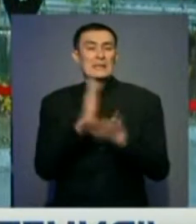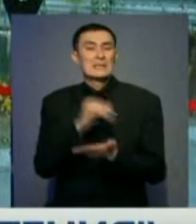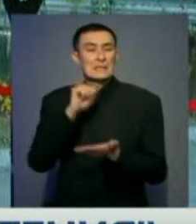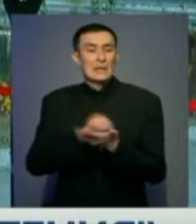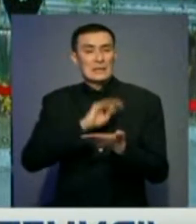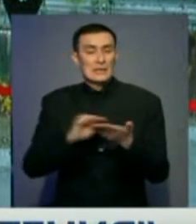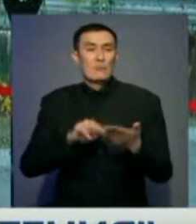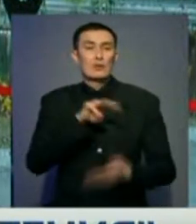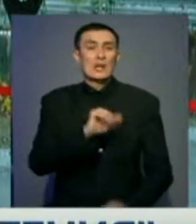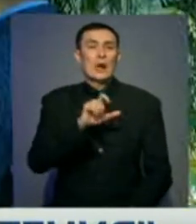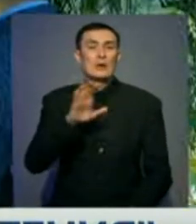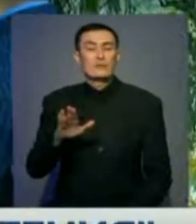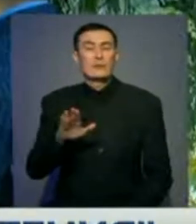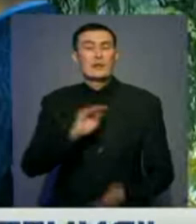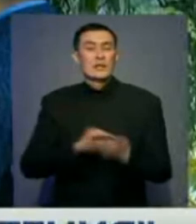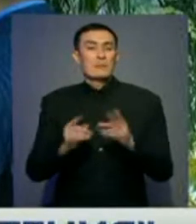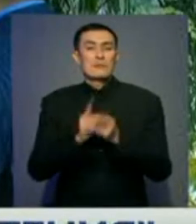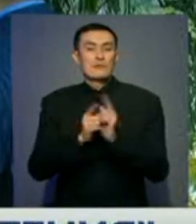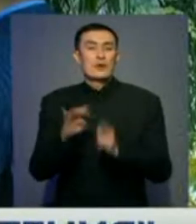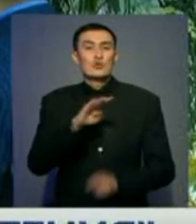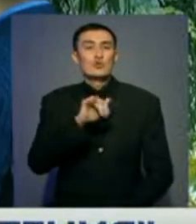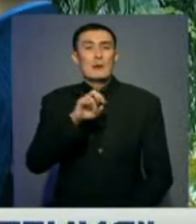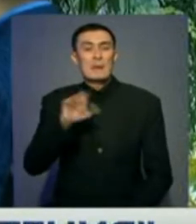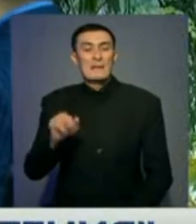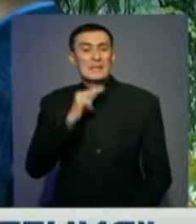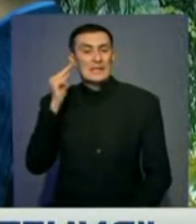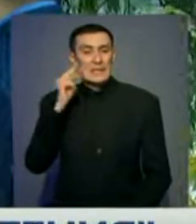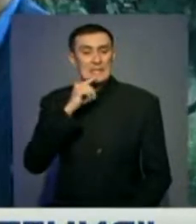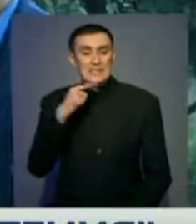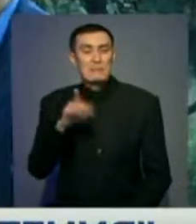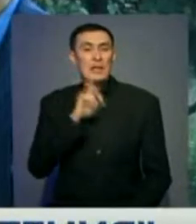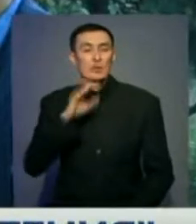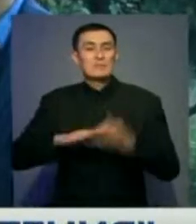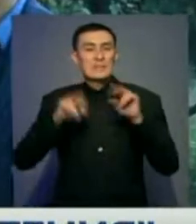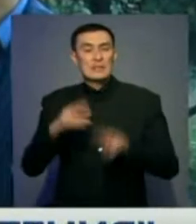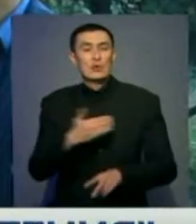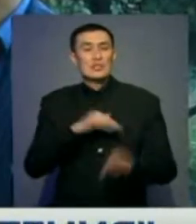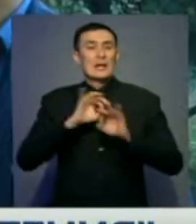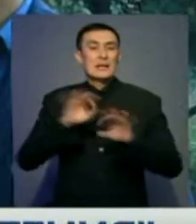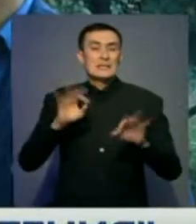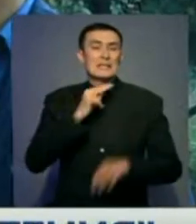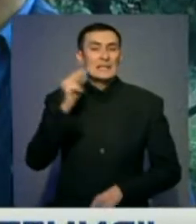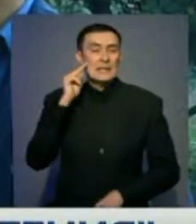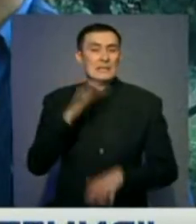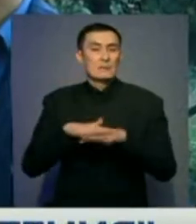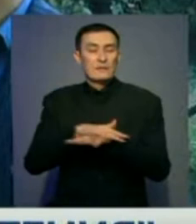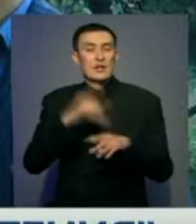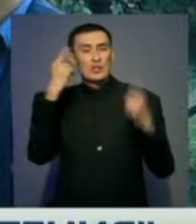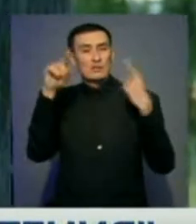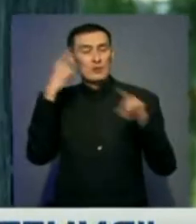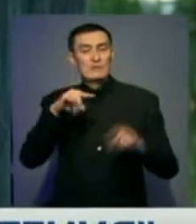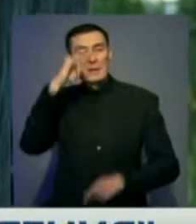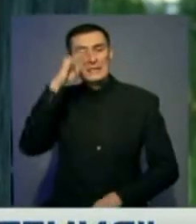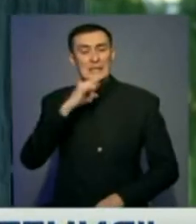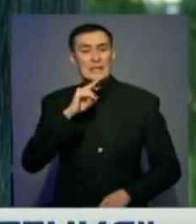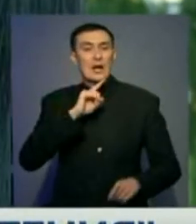Ауэзове, переводы стихотворений Мағжана Жұмабаева на китайский. Сегодня молодой исследователь хочет познакомить китайских читателей с творчеством казахских